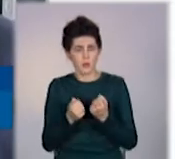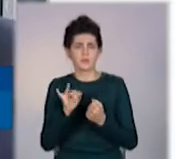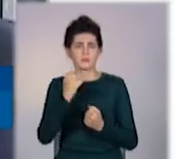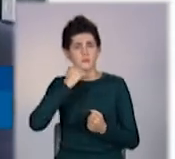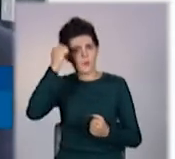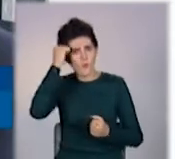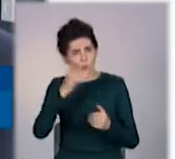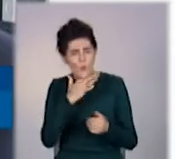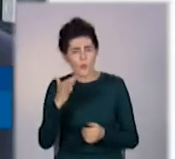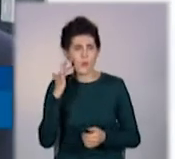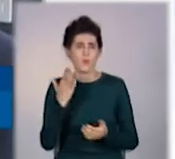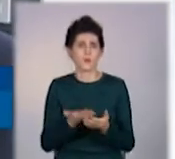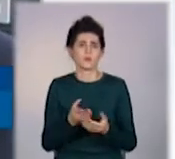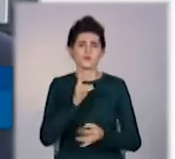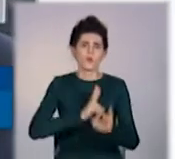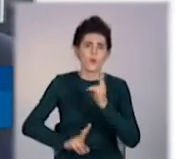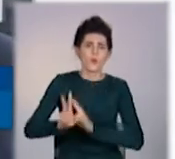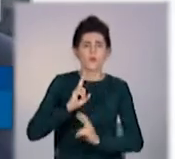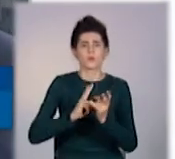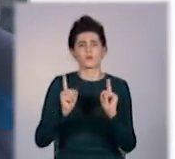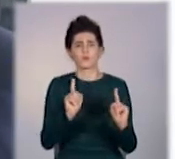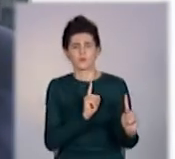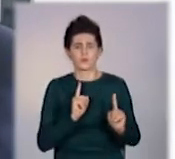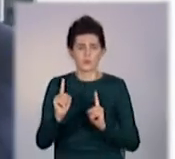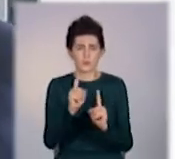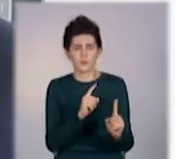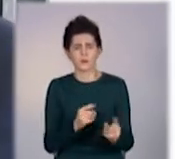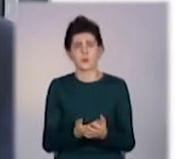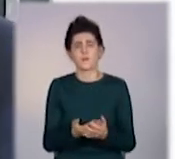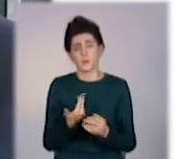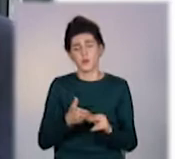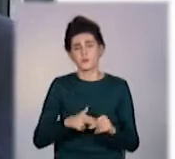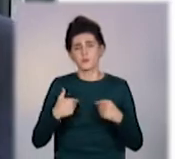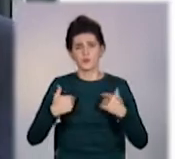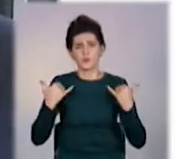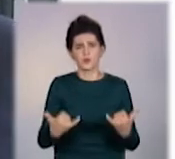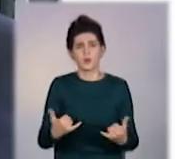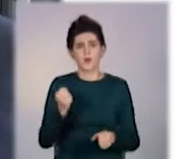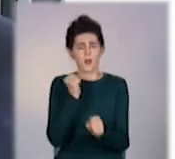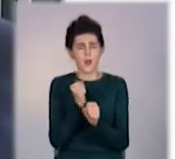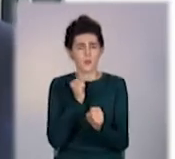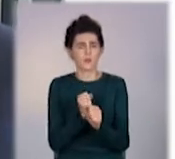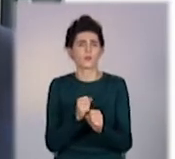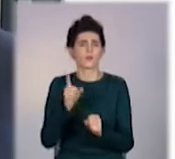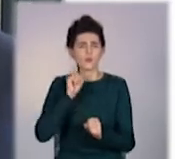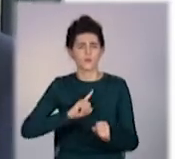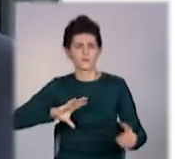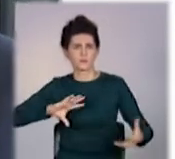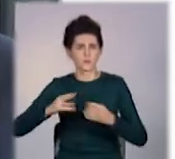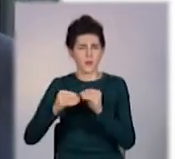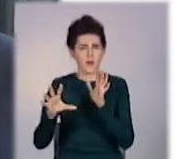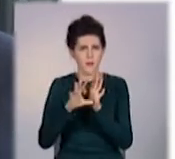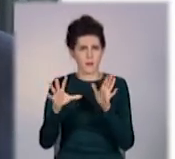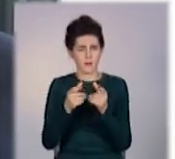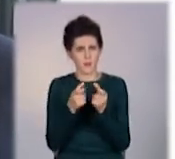благодарність, і більше жалоб і звернень. Ми зараз дуже плотно працюємо по введенню електронного